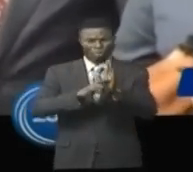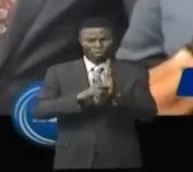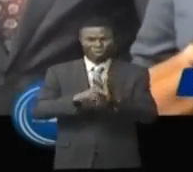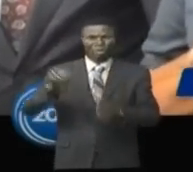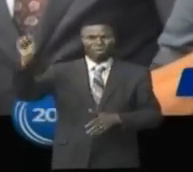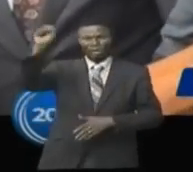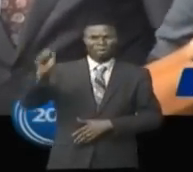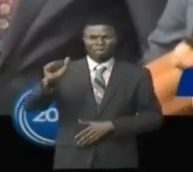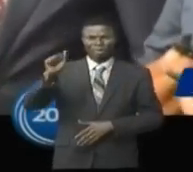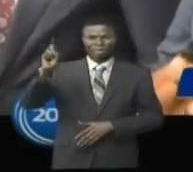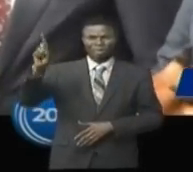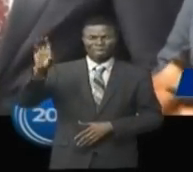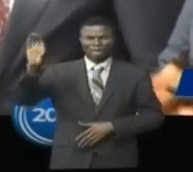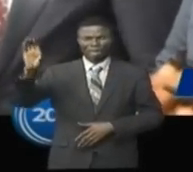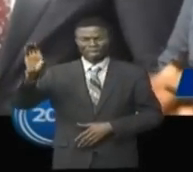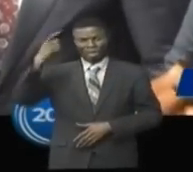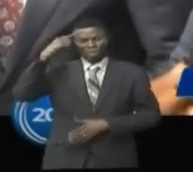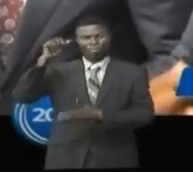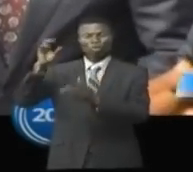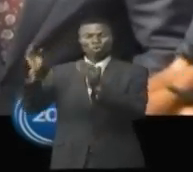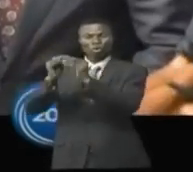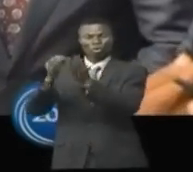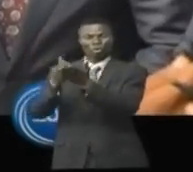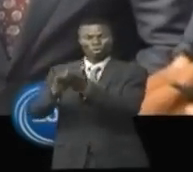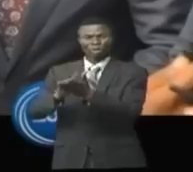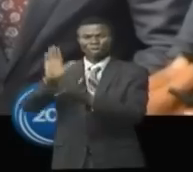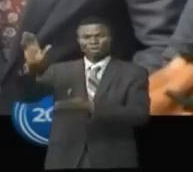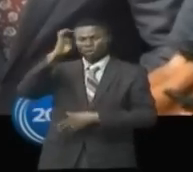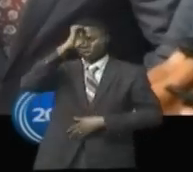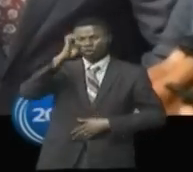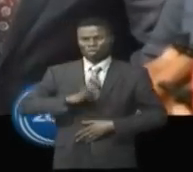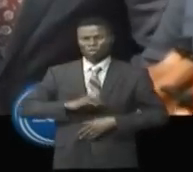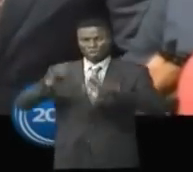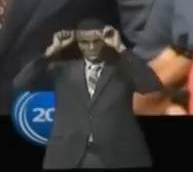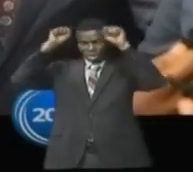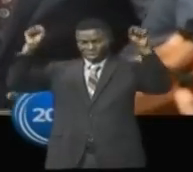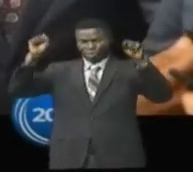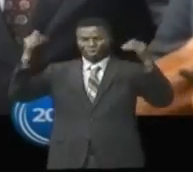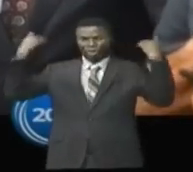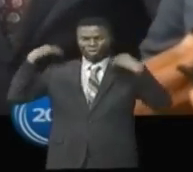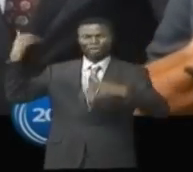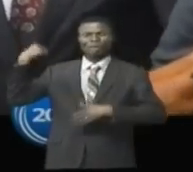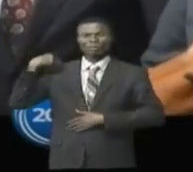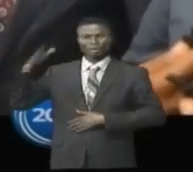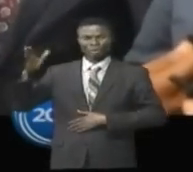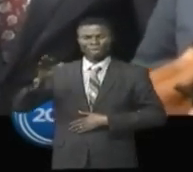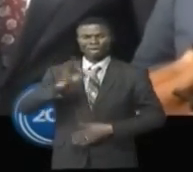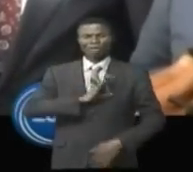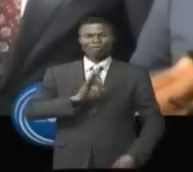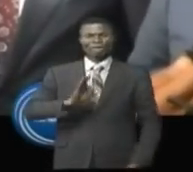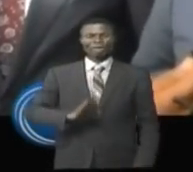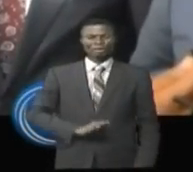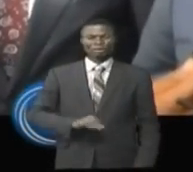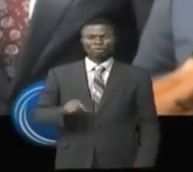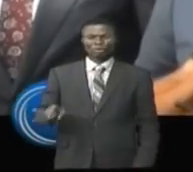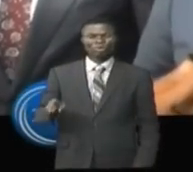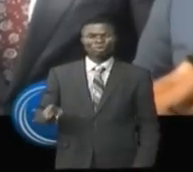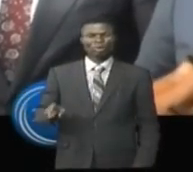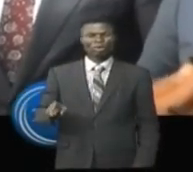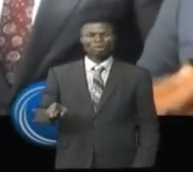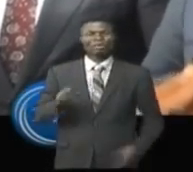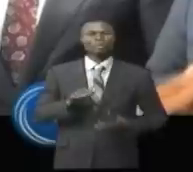SADC. À cette occasion-là, Son Excellence, Monsieur le Président de la République, chef de l'État, Félix Antoine Tshisekedi